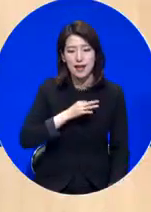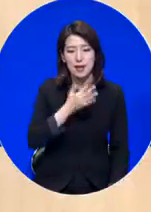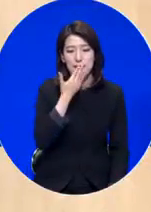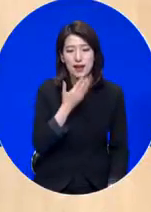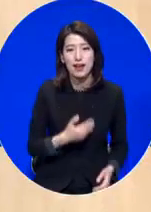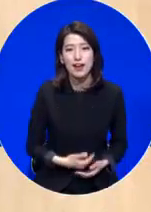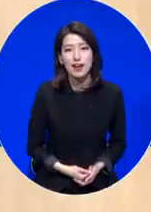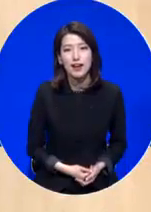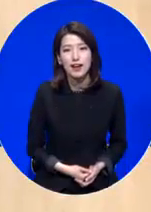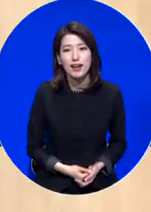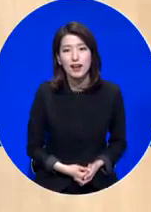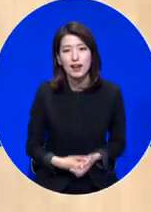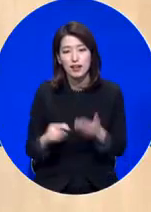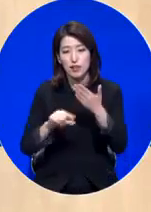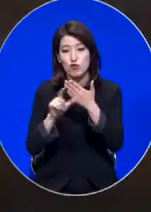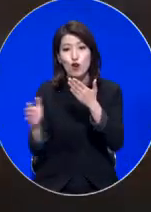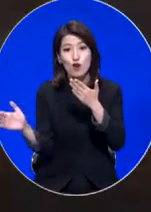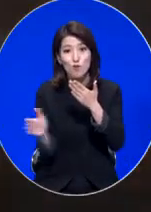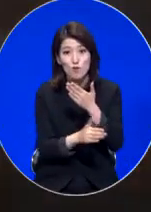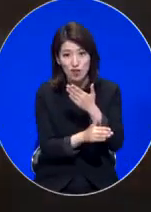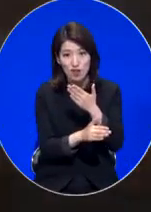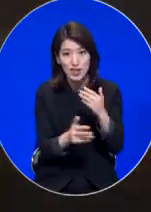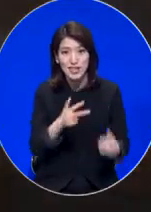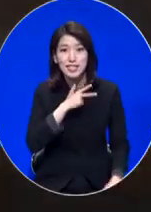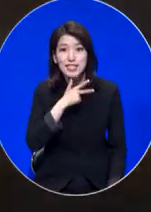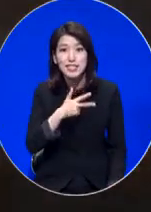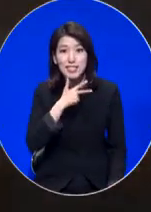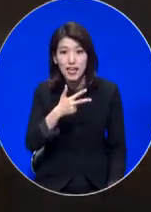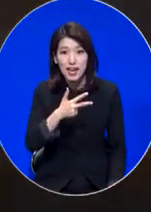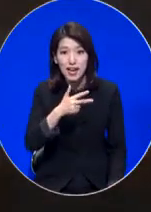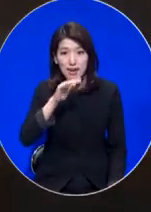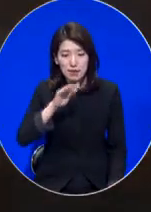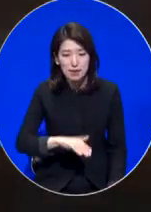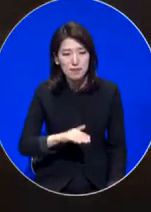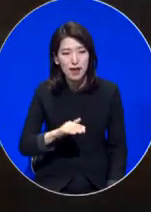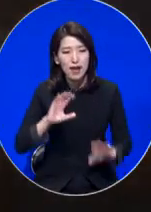보건복지부는 9월 만 7세 미만까지 아동수당이 지급되면서